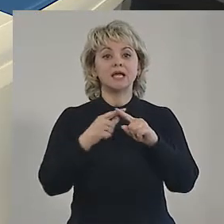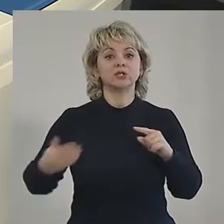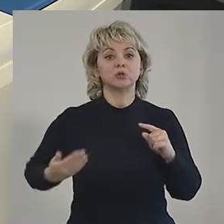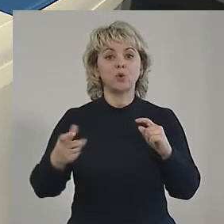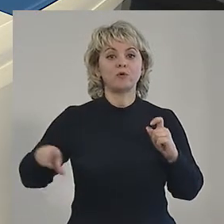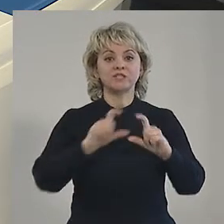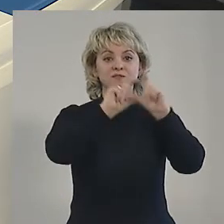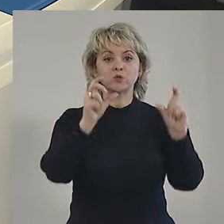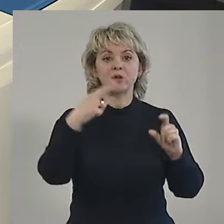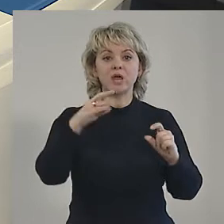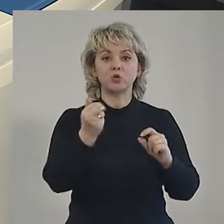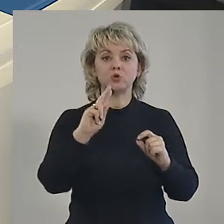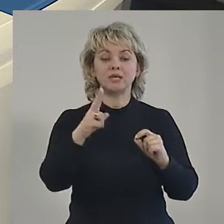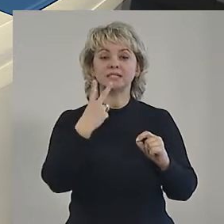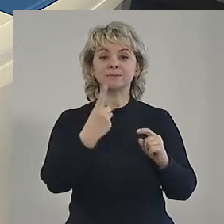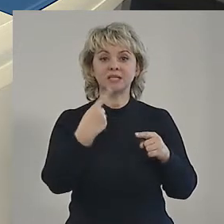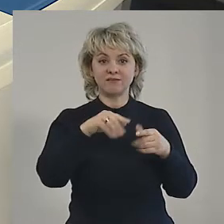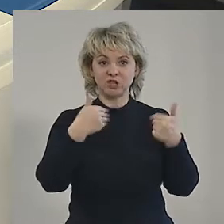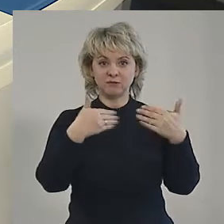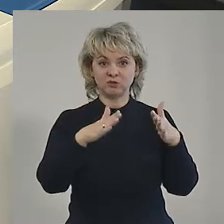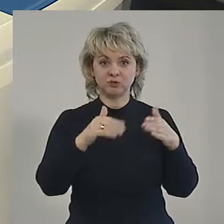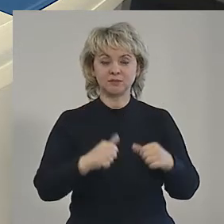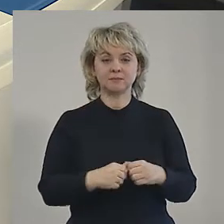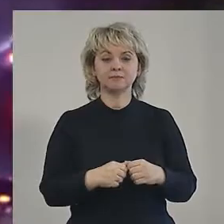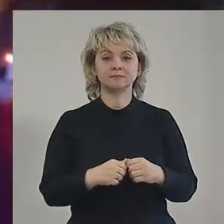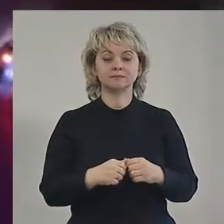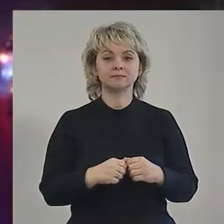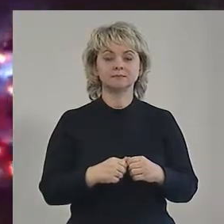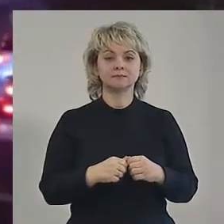Здравствуйте, это новости на Дону, в студии Дарья Шулик. Смотрите в этом выпуске.